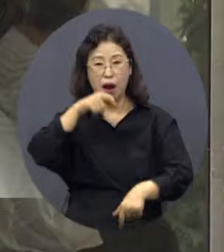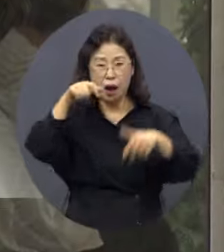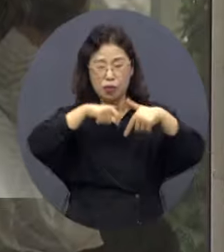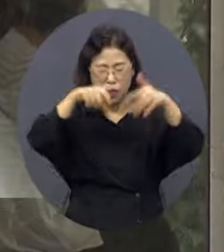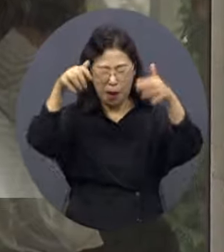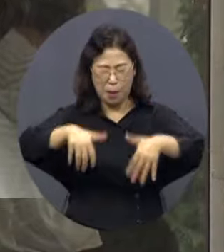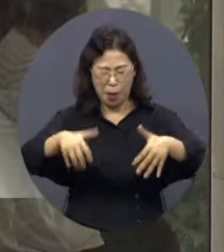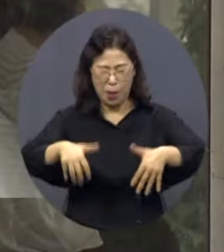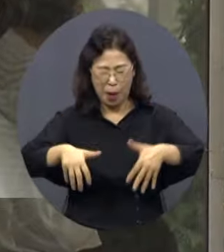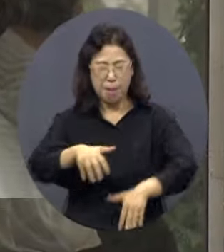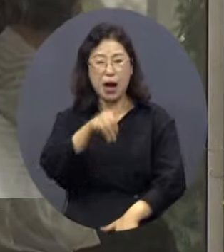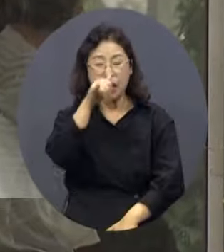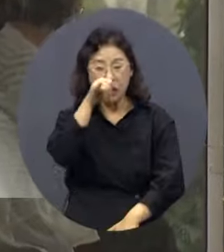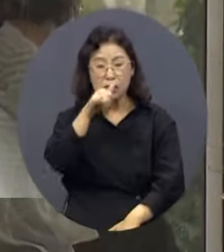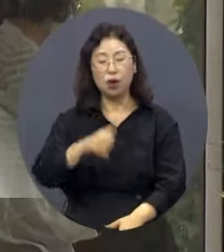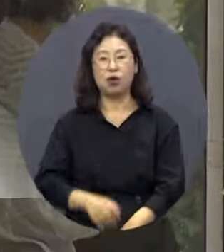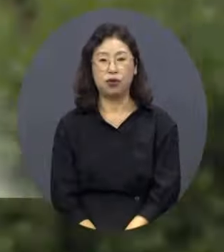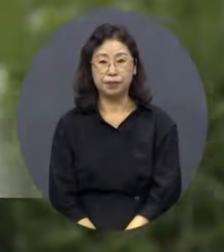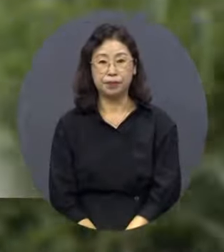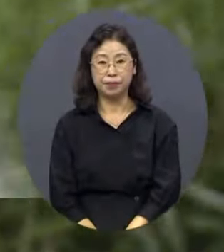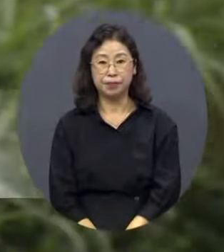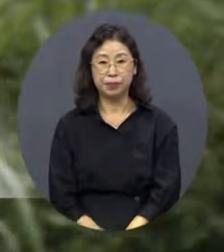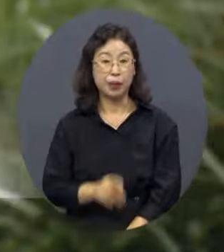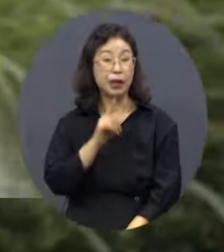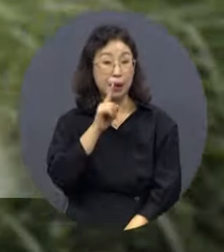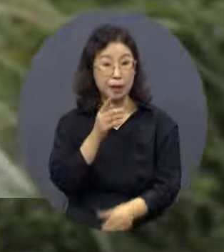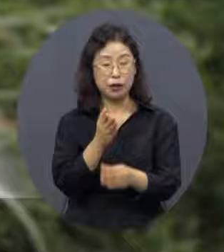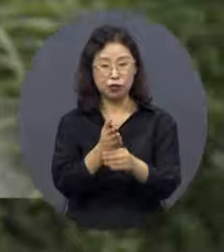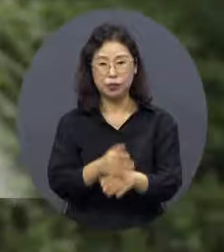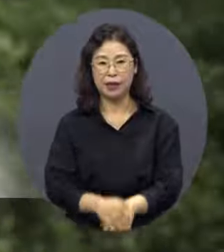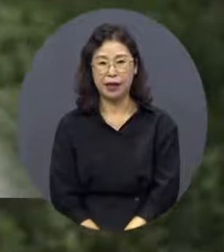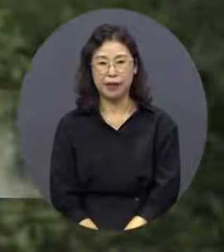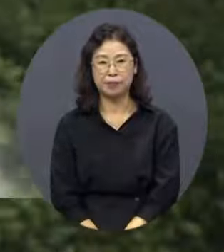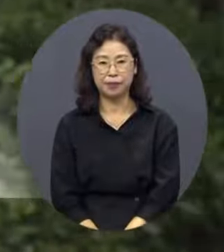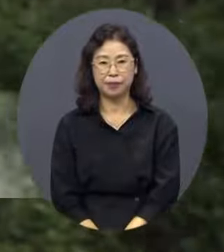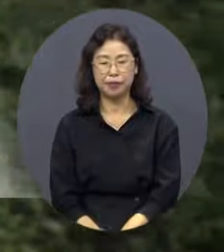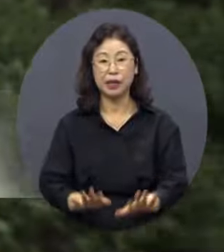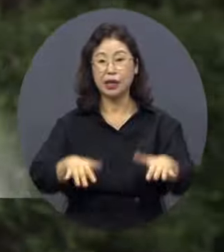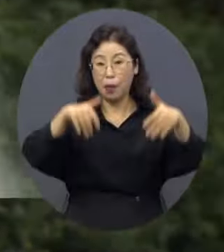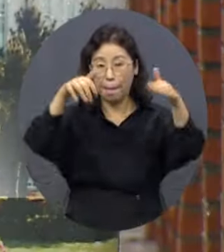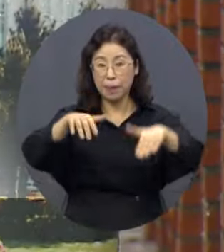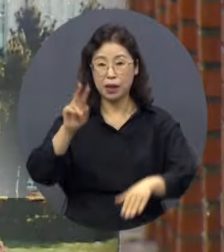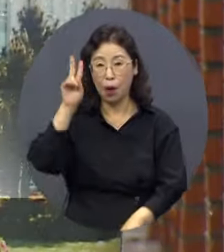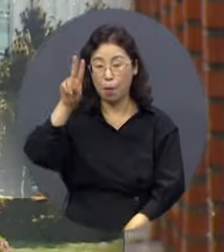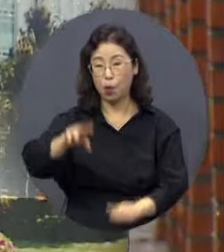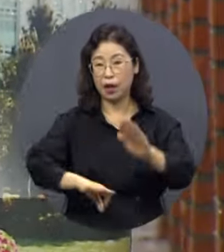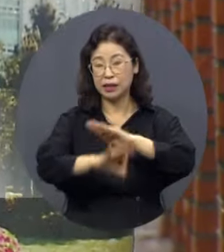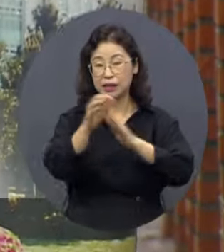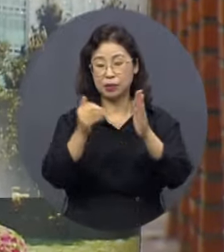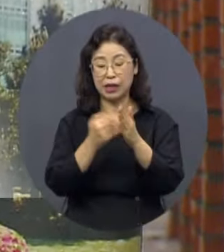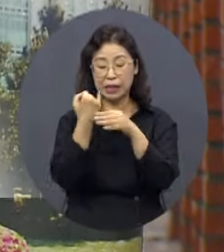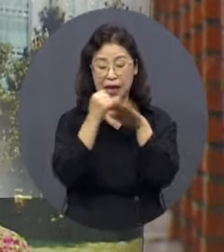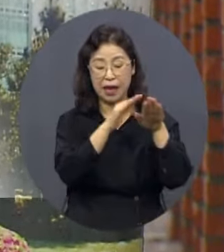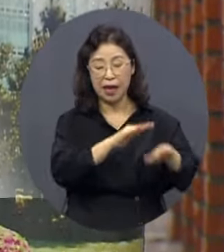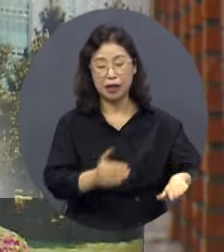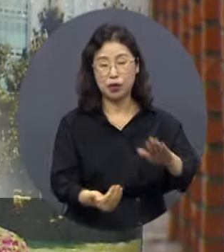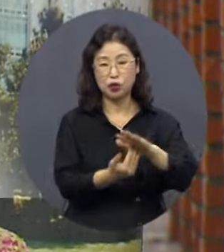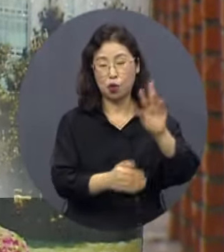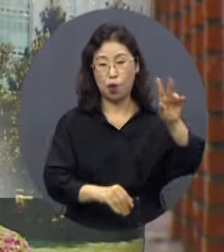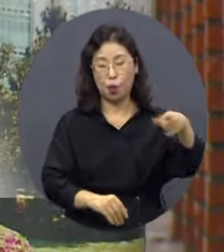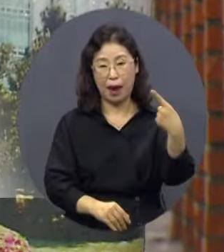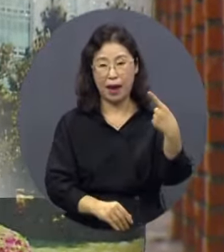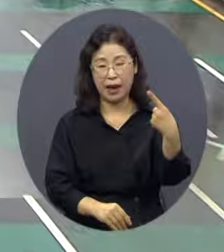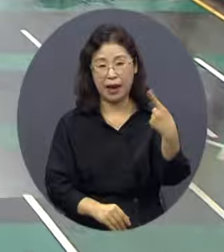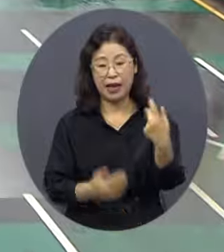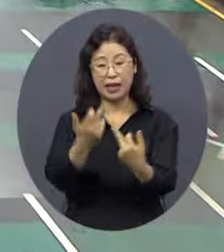시간당 30mm의 강한 비가 내리겠다고 예보했습니다. 이번 비는 모레 아침까지 해안에는 최고